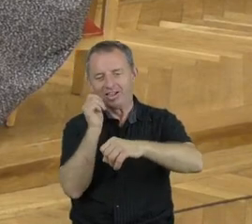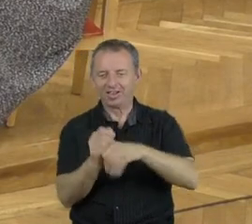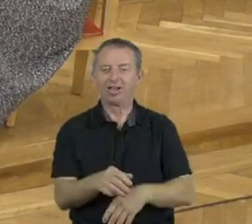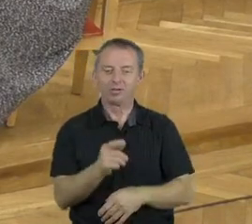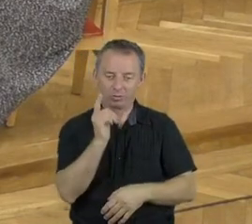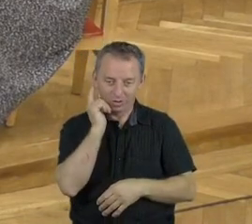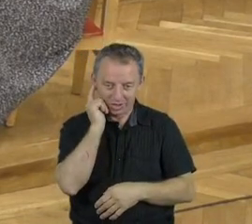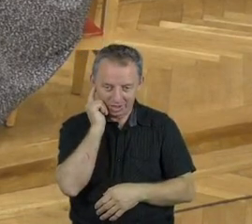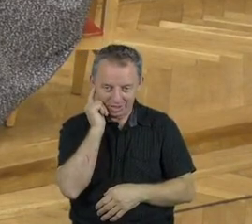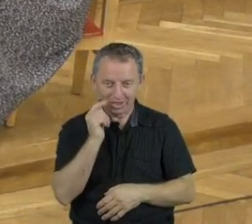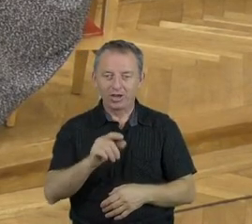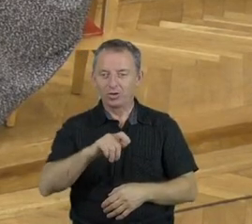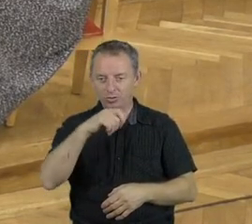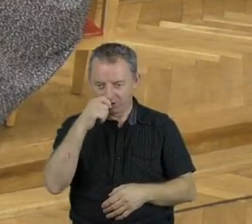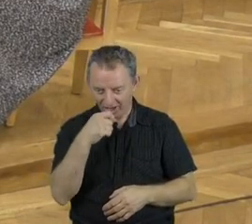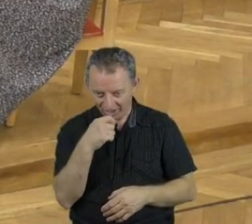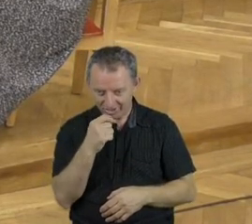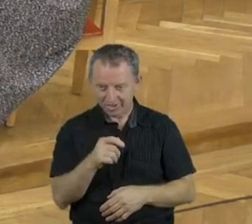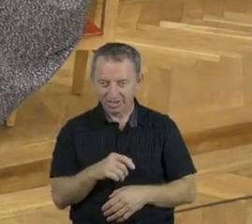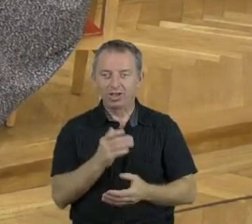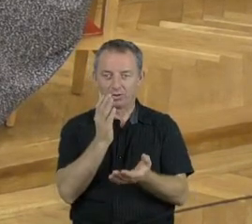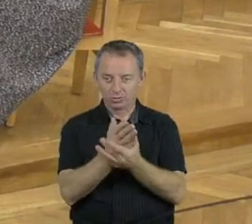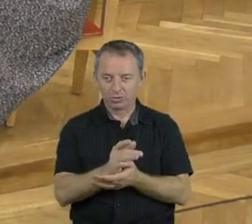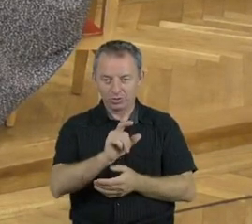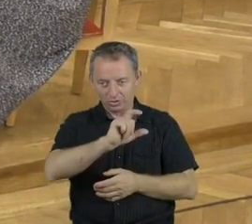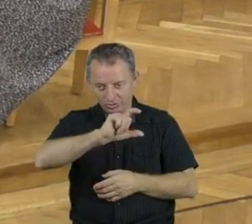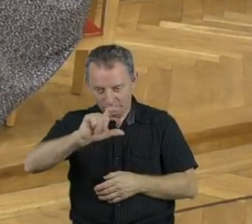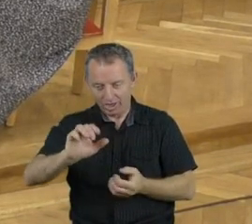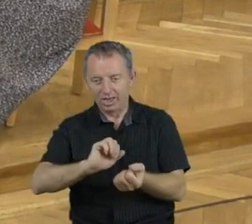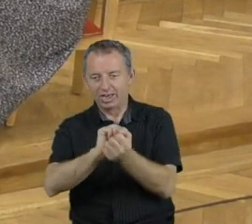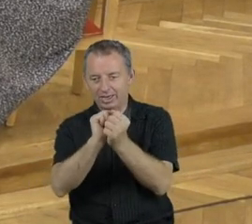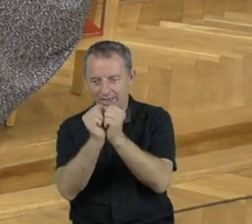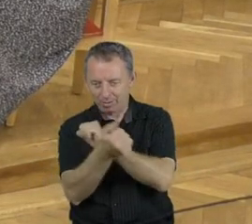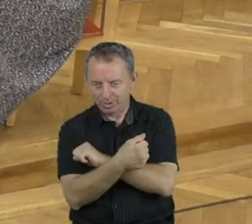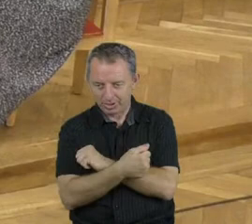słuchajcie, dziadek stwierdził, że już czas zamienić to narzędzie.